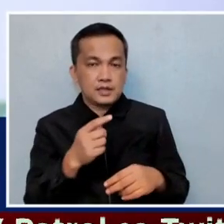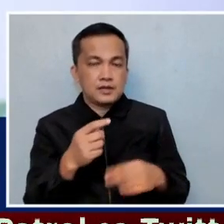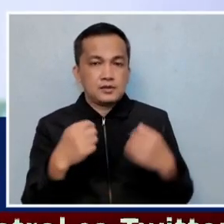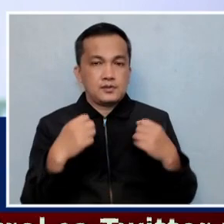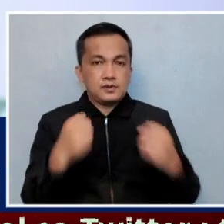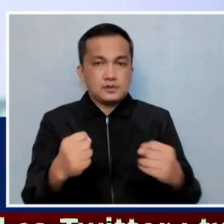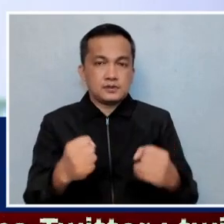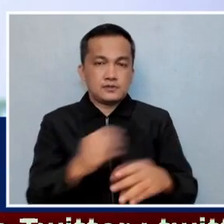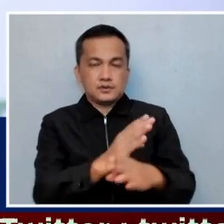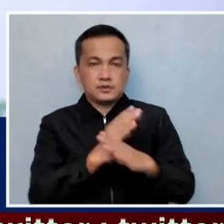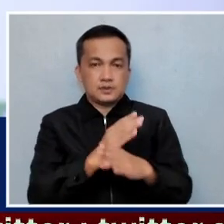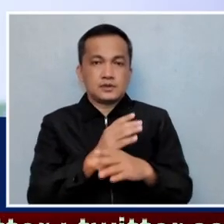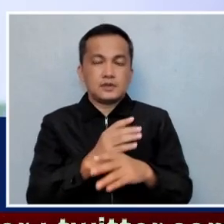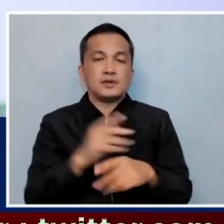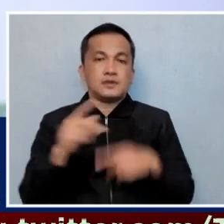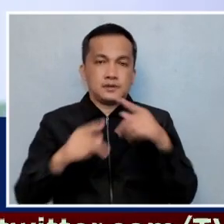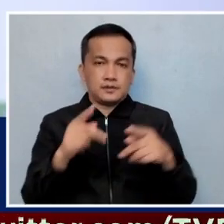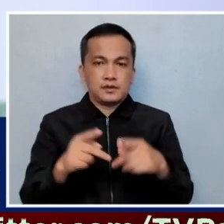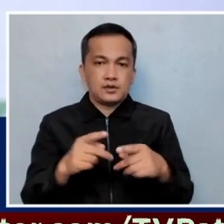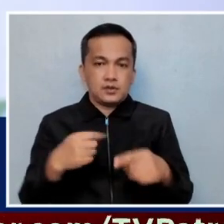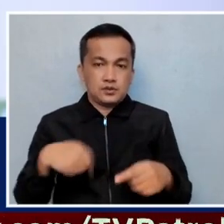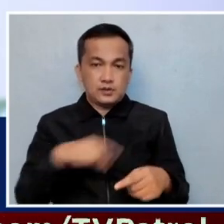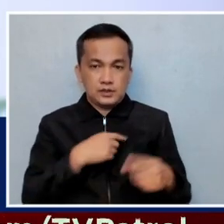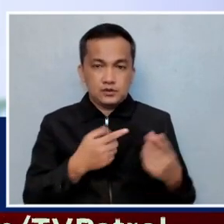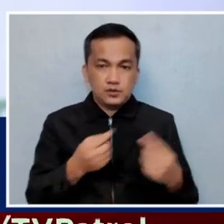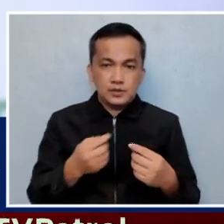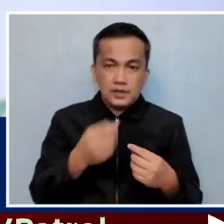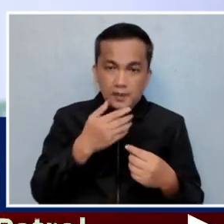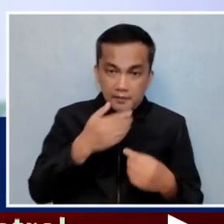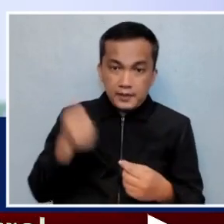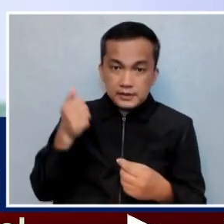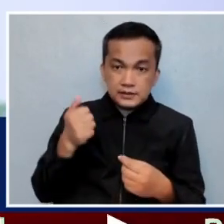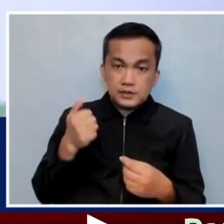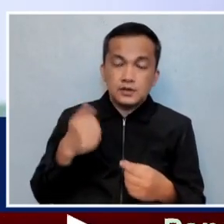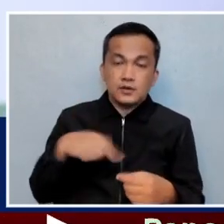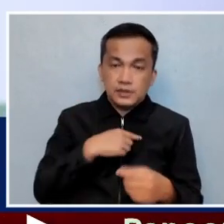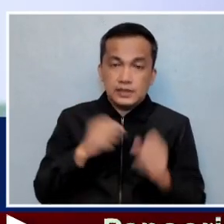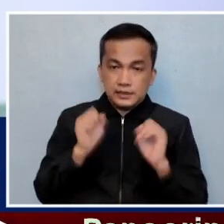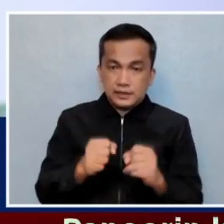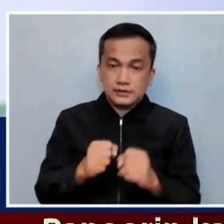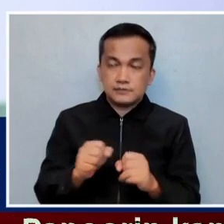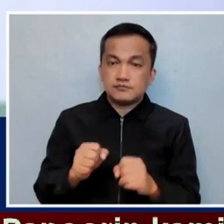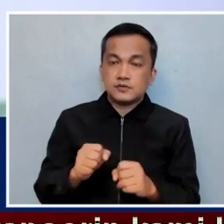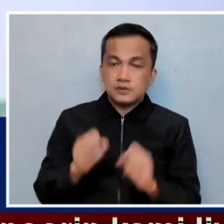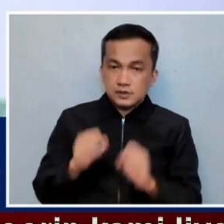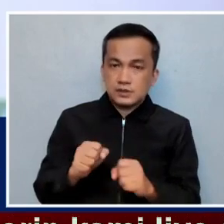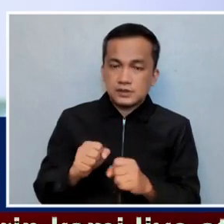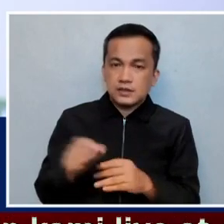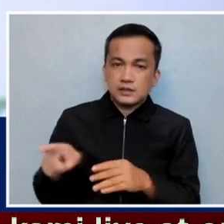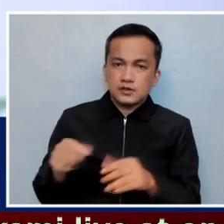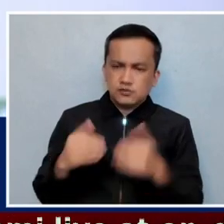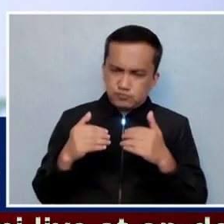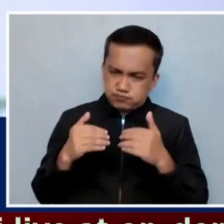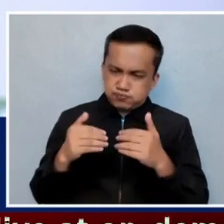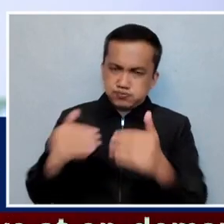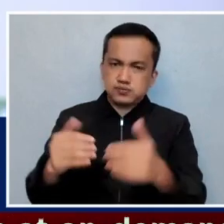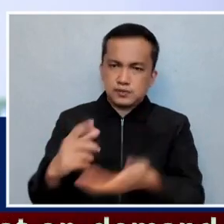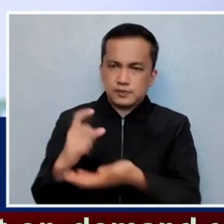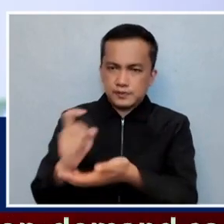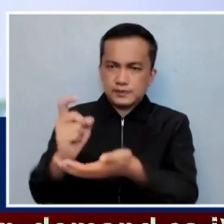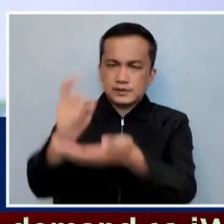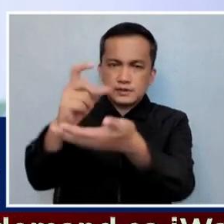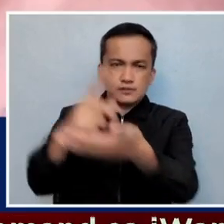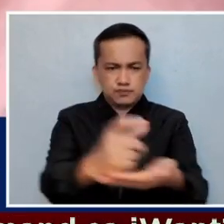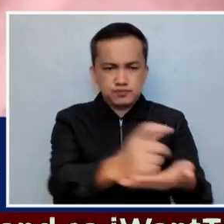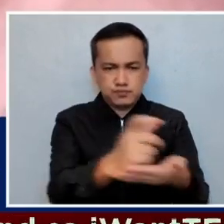population. That's why we are doing the very best we can so that we can be able to still ramp up coverage for the